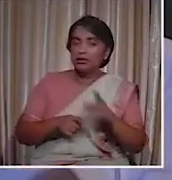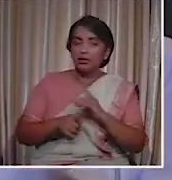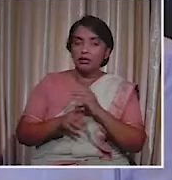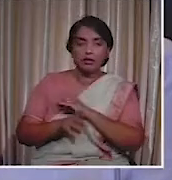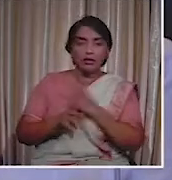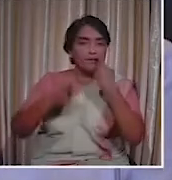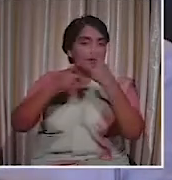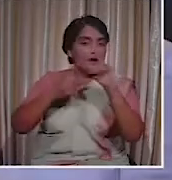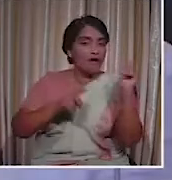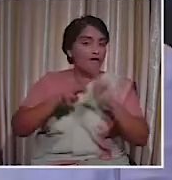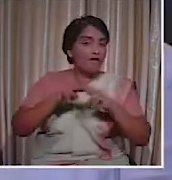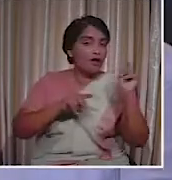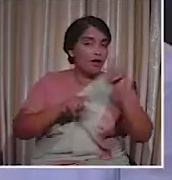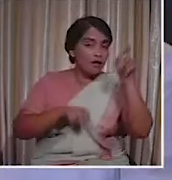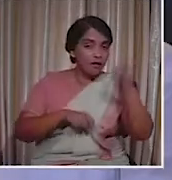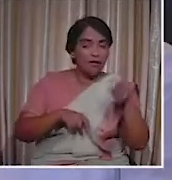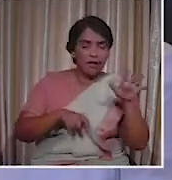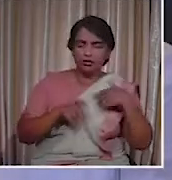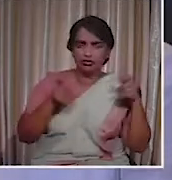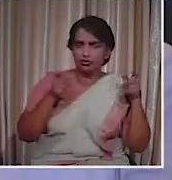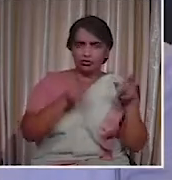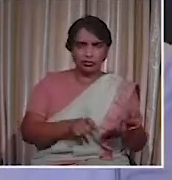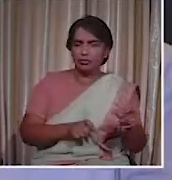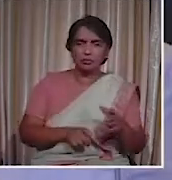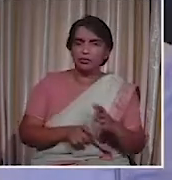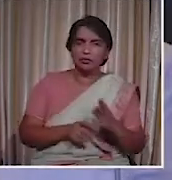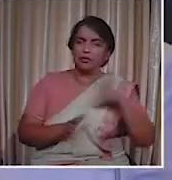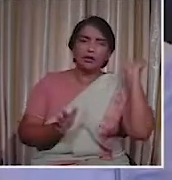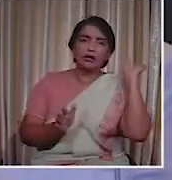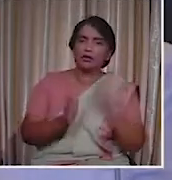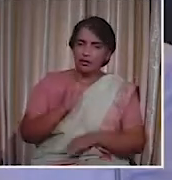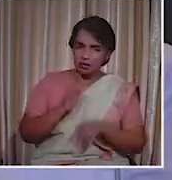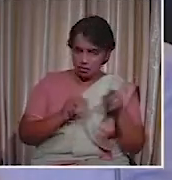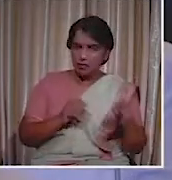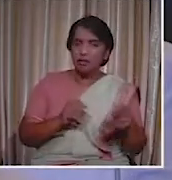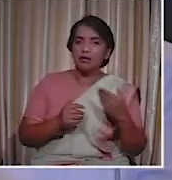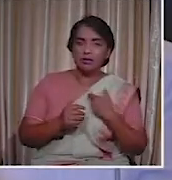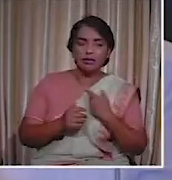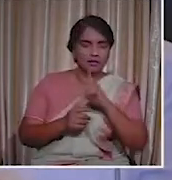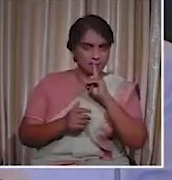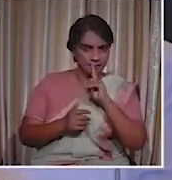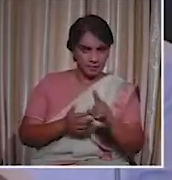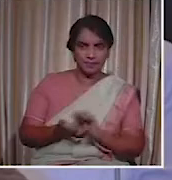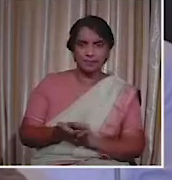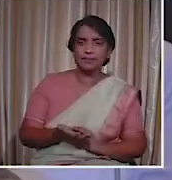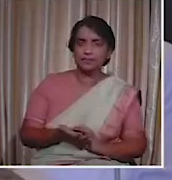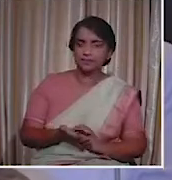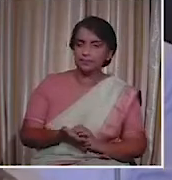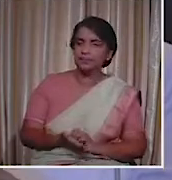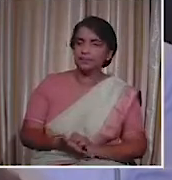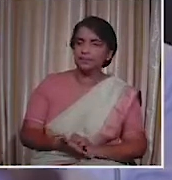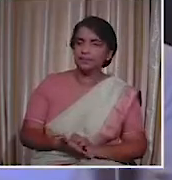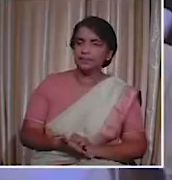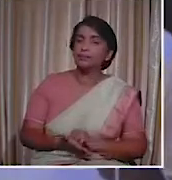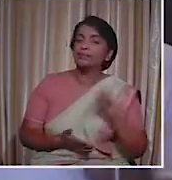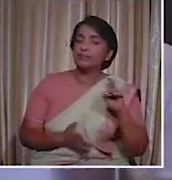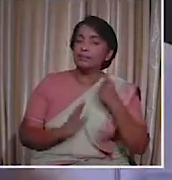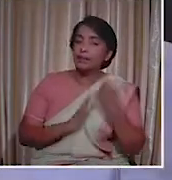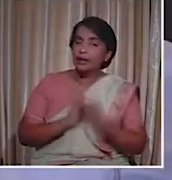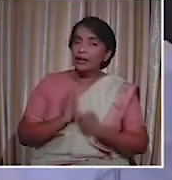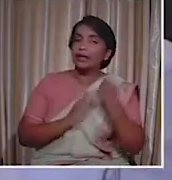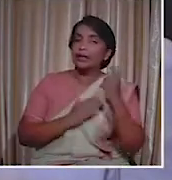ශ්‍රේෂ්ඨ නිලධාරීන්ට දැන තිබෙන තහනම සම්පූර්ණයෙන් ඉවත් කිරීමට අපි යෝජනා කර තිබෙනවා. ඒ සඳහා නීති